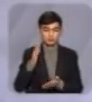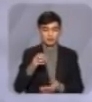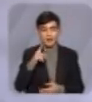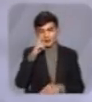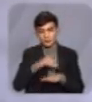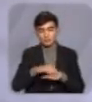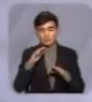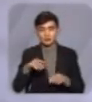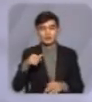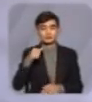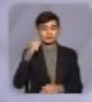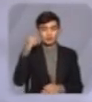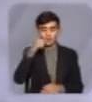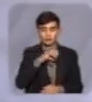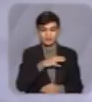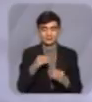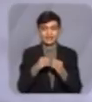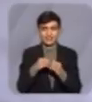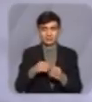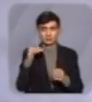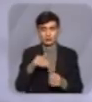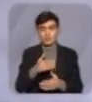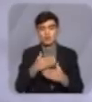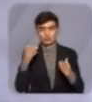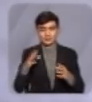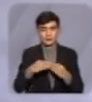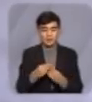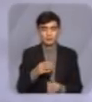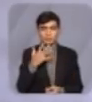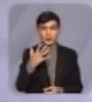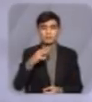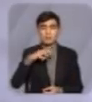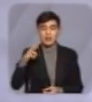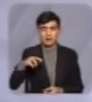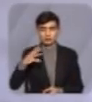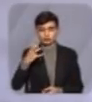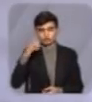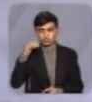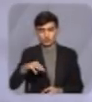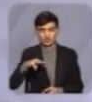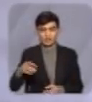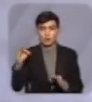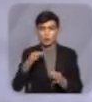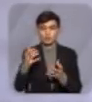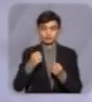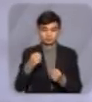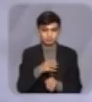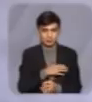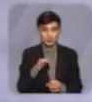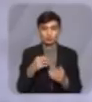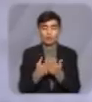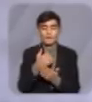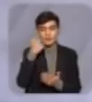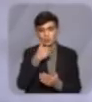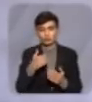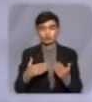өткен жылы Ақтөбеде 10 мыңнан аса отбасы мемлекеттен 5 миллиард 400 мың теңге көлемінде жәрдемақы алғанын айтады. Ал жаңа жылдан бастап